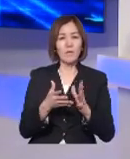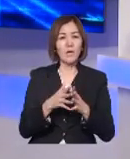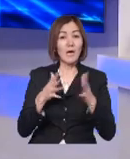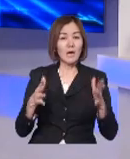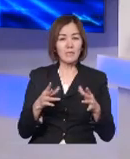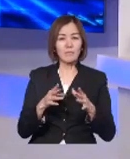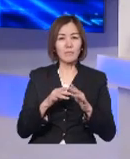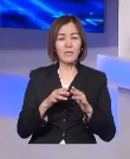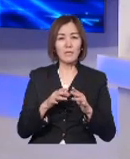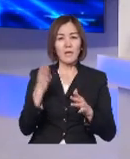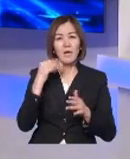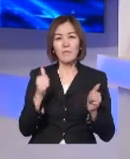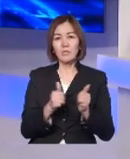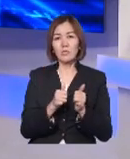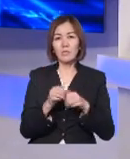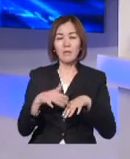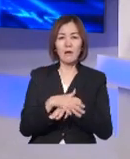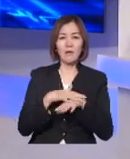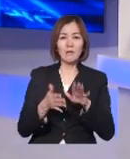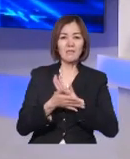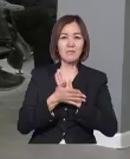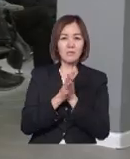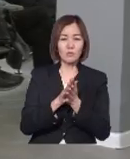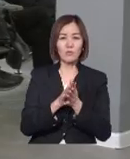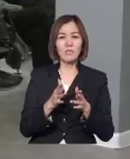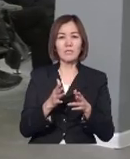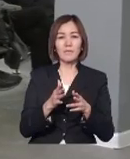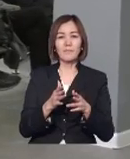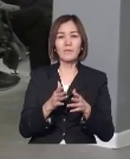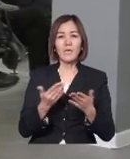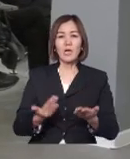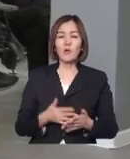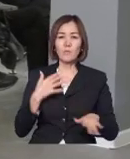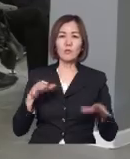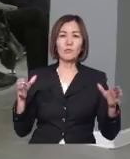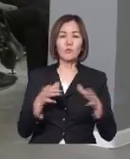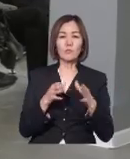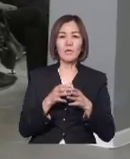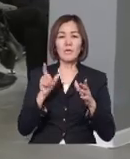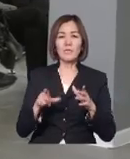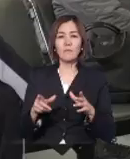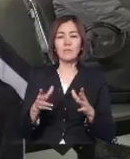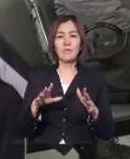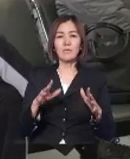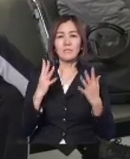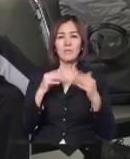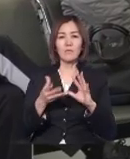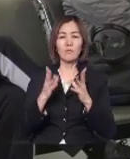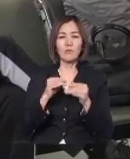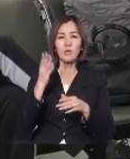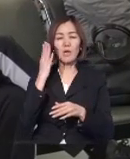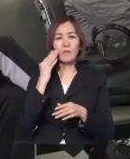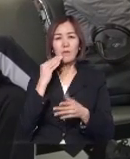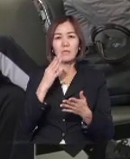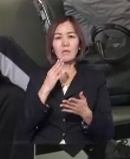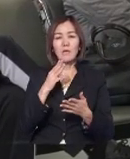мегаполиспен іргелес болғандықтан халық тығыз орналасқан, оның үстіне әлеуметтік осал топтағы азаматтар саны бойынша Алматы қаласы мен Түркістан облысынан